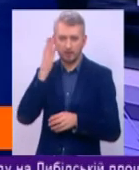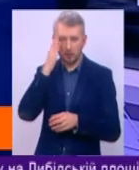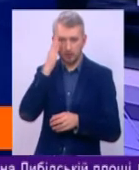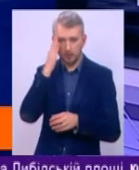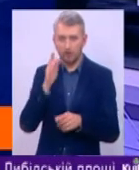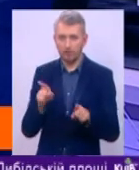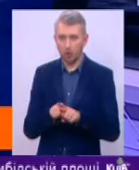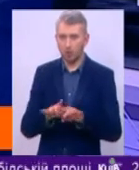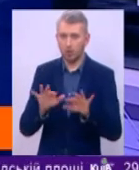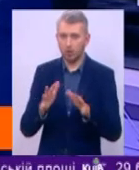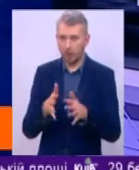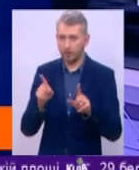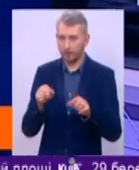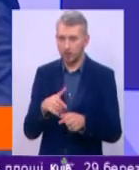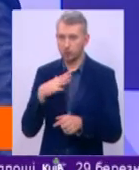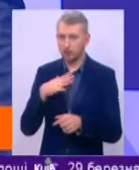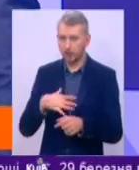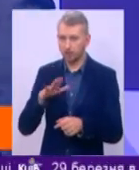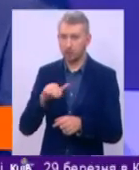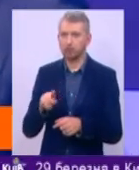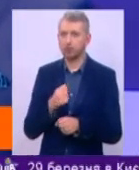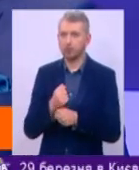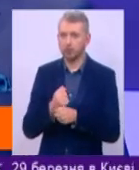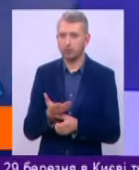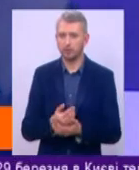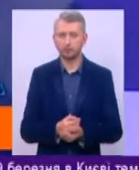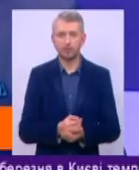В таком разе тоже доведется потом, что делать людям?